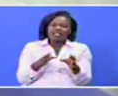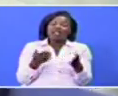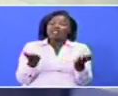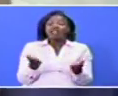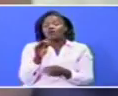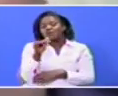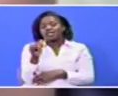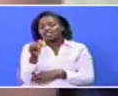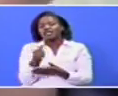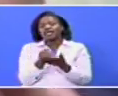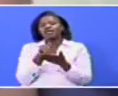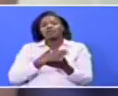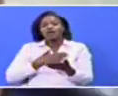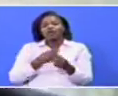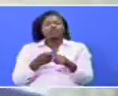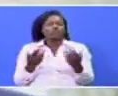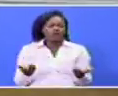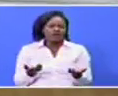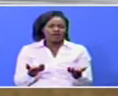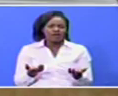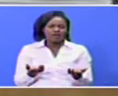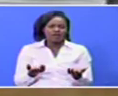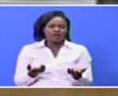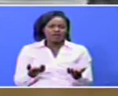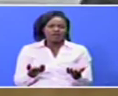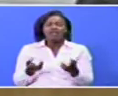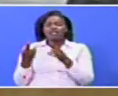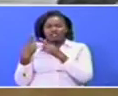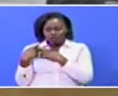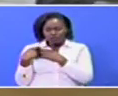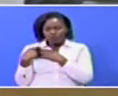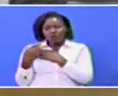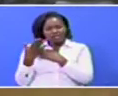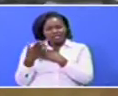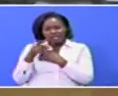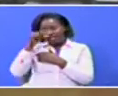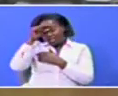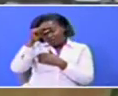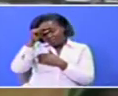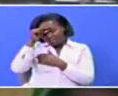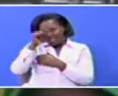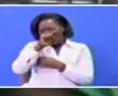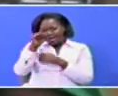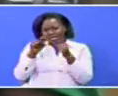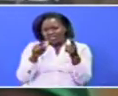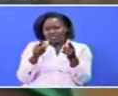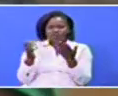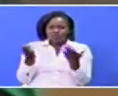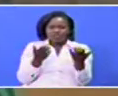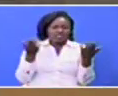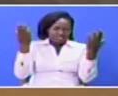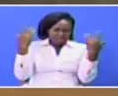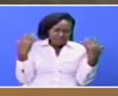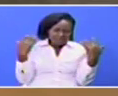sasa usaidizi yetu tutasaidiwa na nani? Usimamizi wa kaunti ya Meru umelaumiwa pakubwa kwa kusababisha mafuriko hayo baada